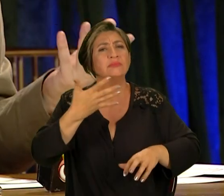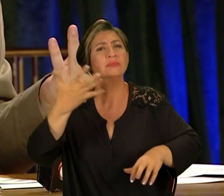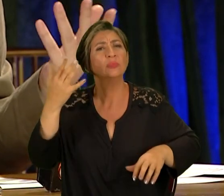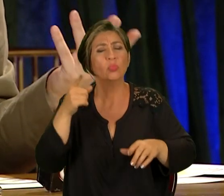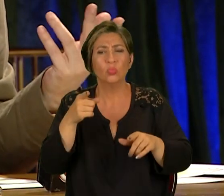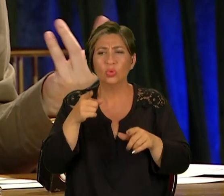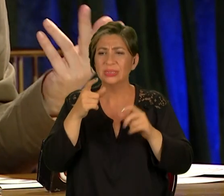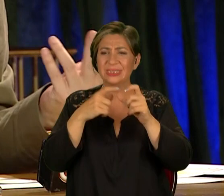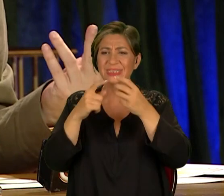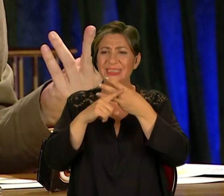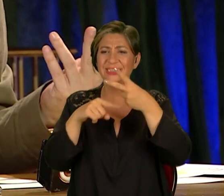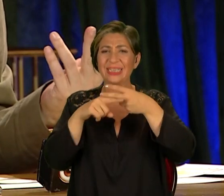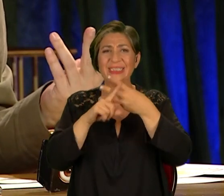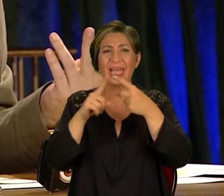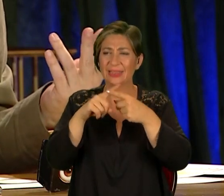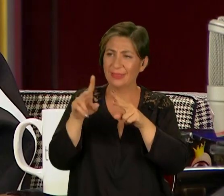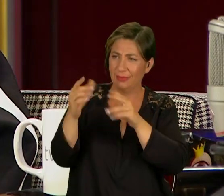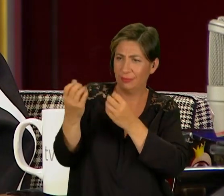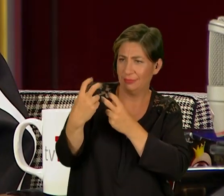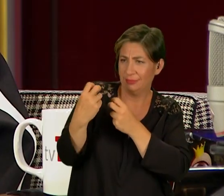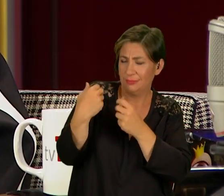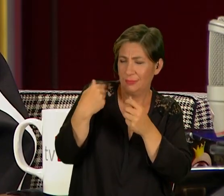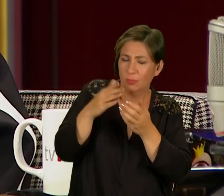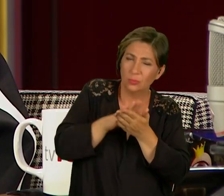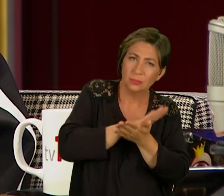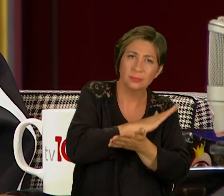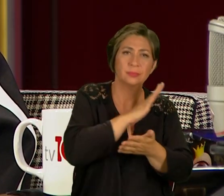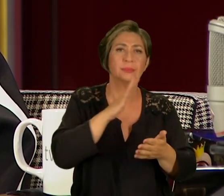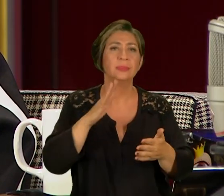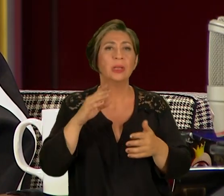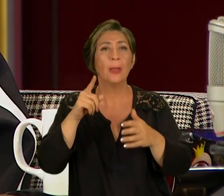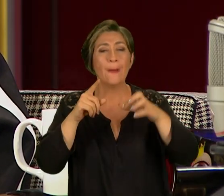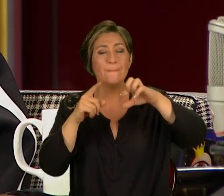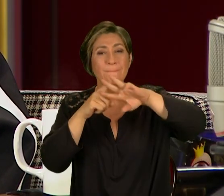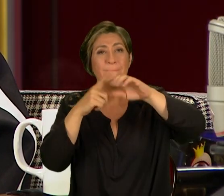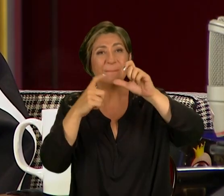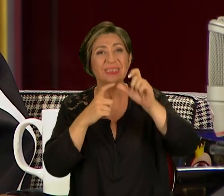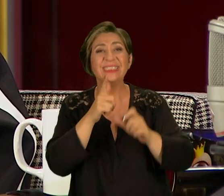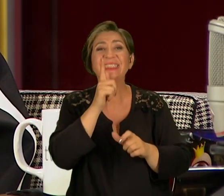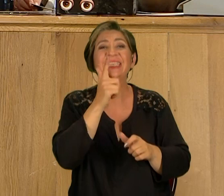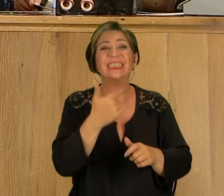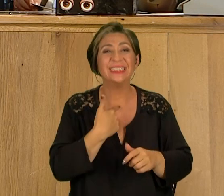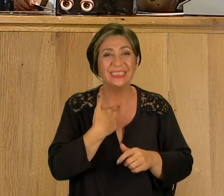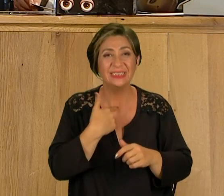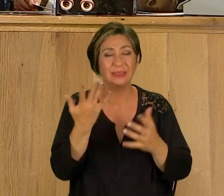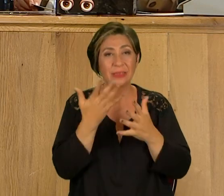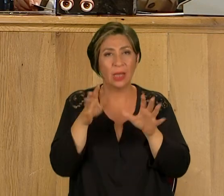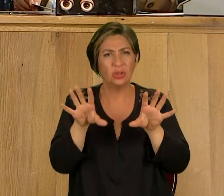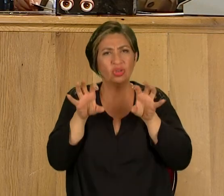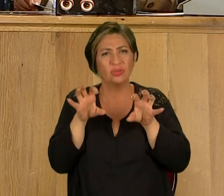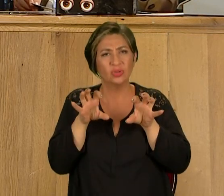Bu halim Sezen Aksu'nun dokunuşu. Evet. Bu pes ses daha etkili.